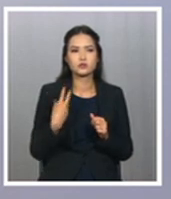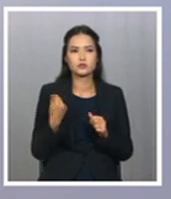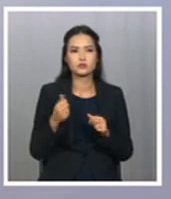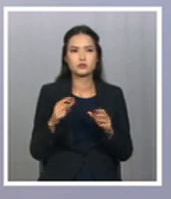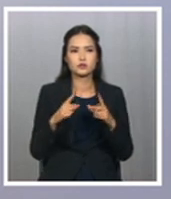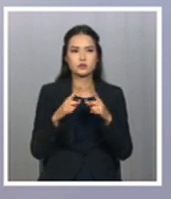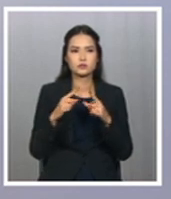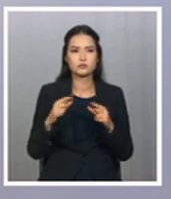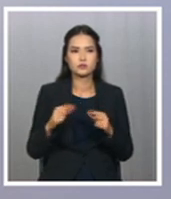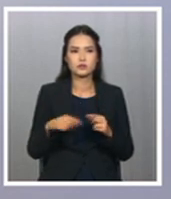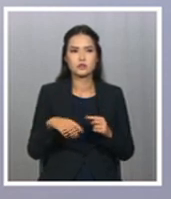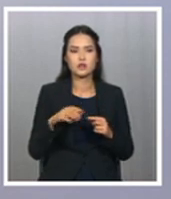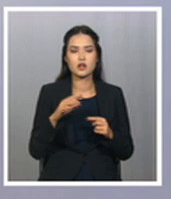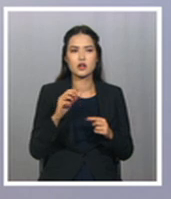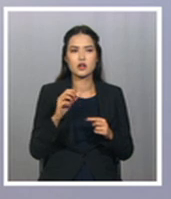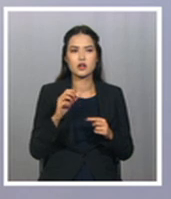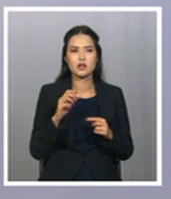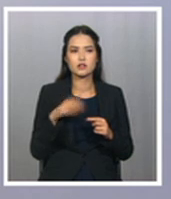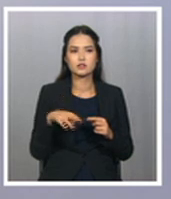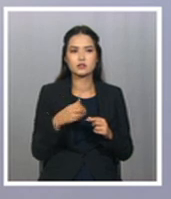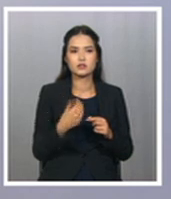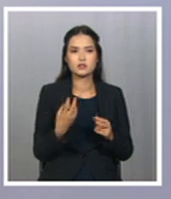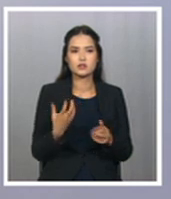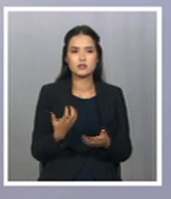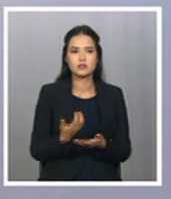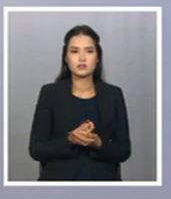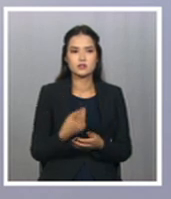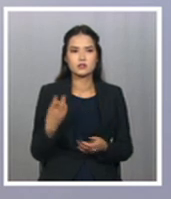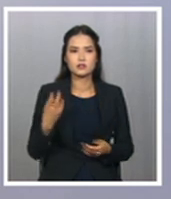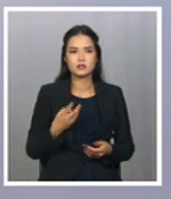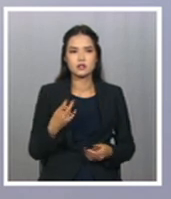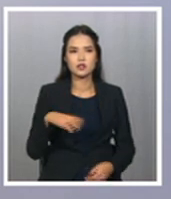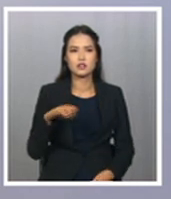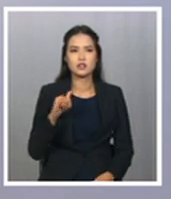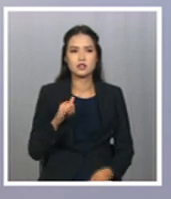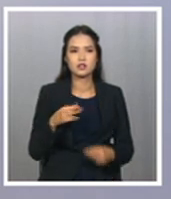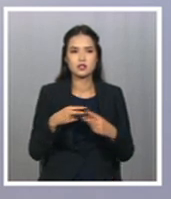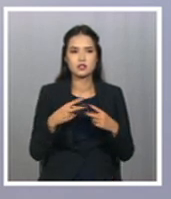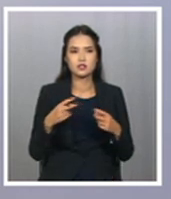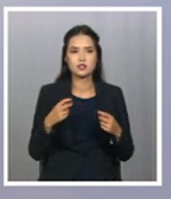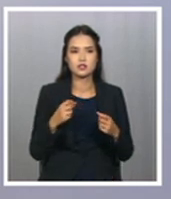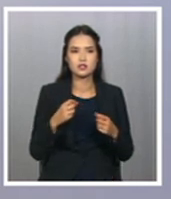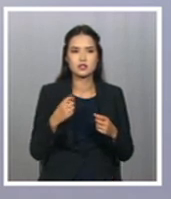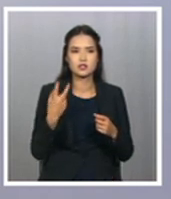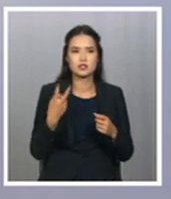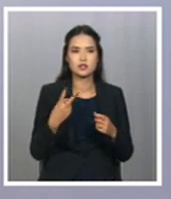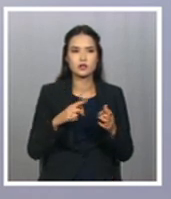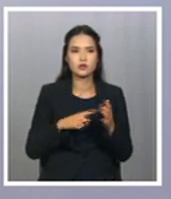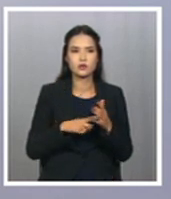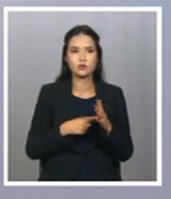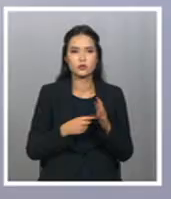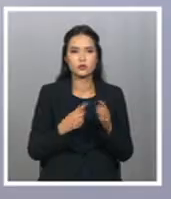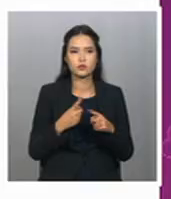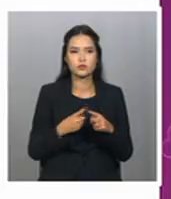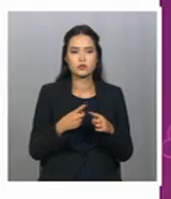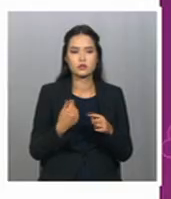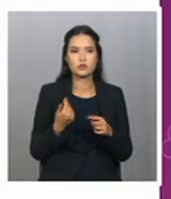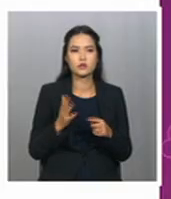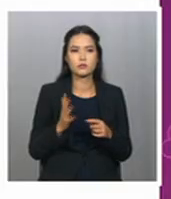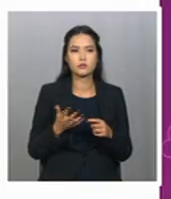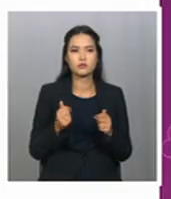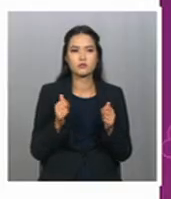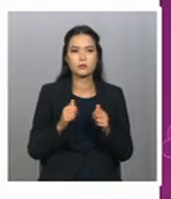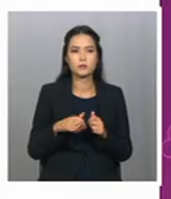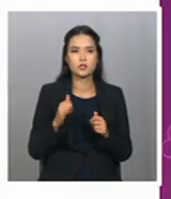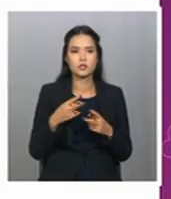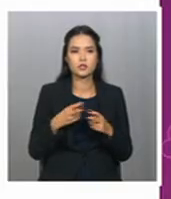гамма бұрышын табу үшін екі бұрыштың косинусын, альфа мен бетаның косинусын 180 градусын азайтамыз.